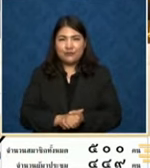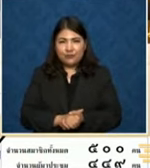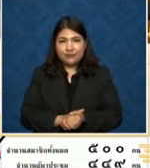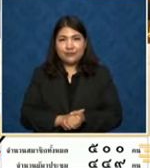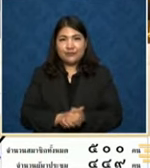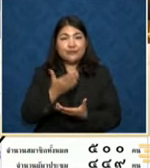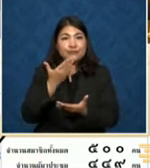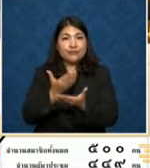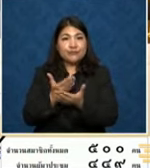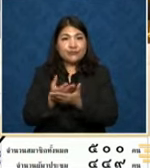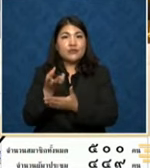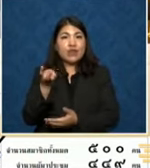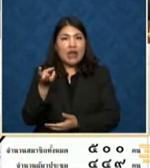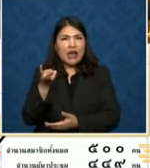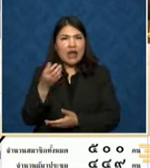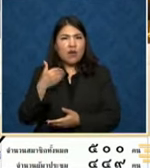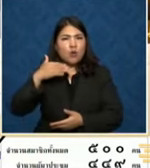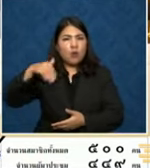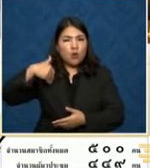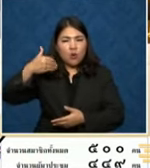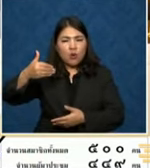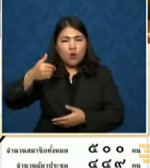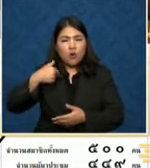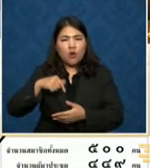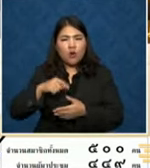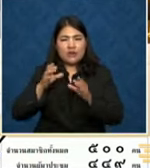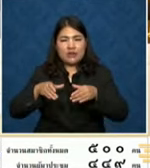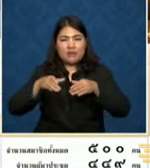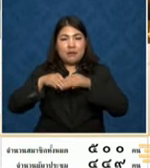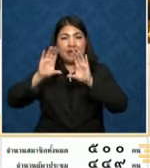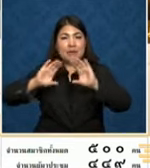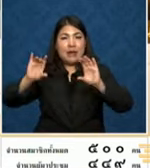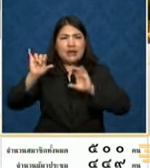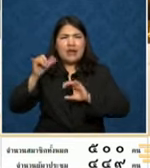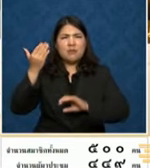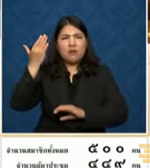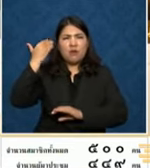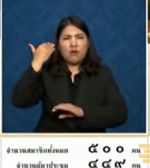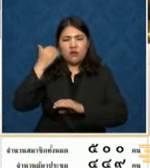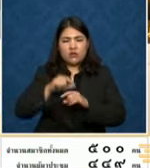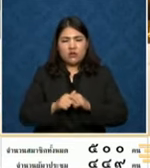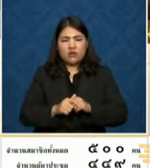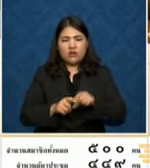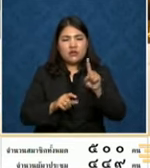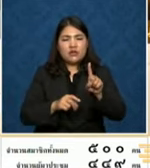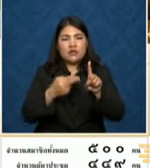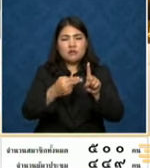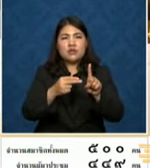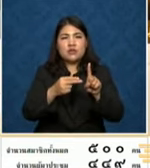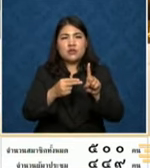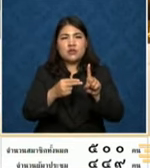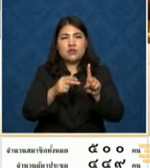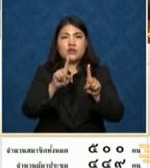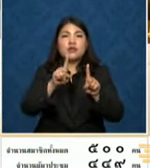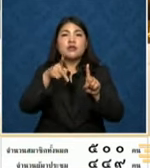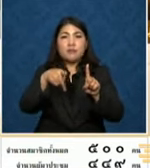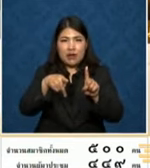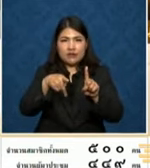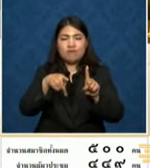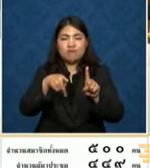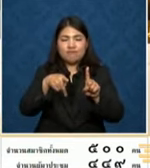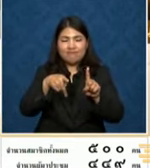ราคาข้าวก่อนที่เราจะมาเป็นรัฐบาลนะครับราคาอยู่ประมาณ 12,000 หรือ 11,000 น